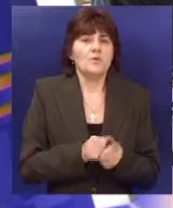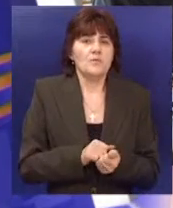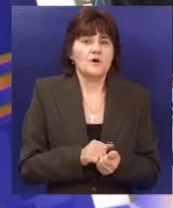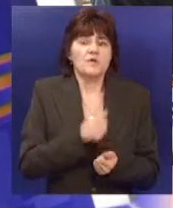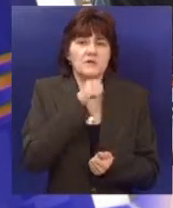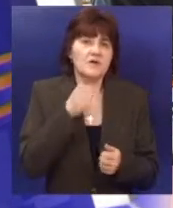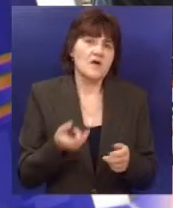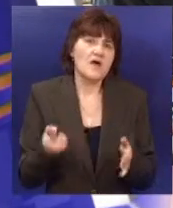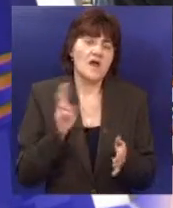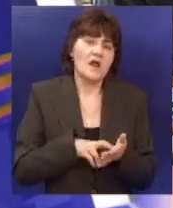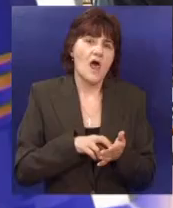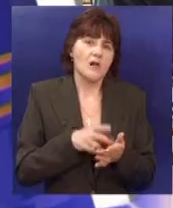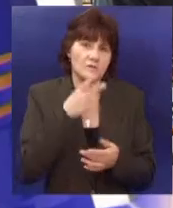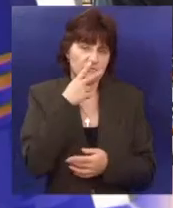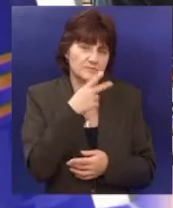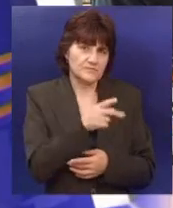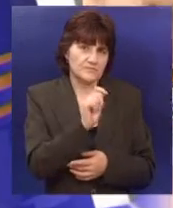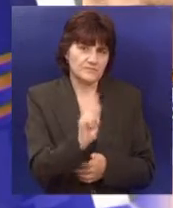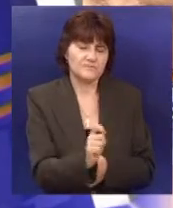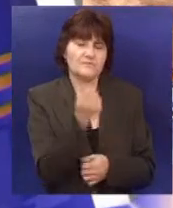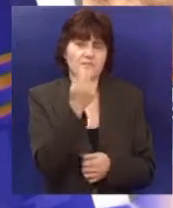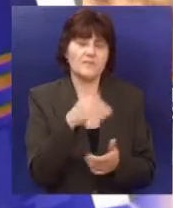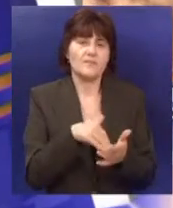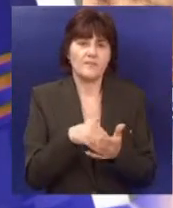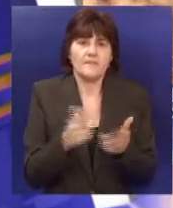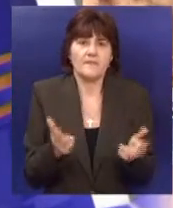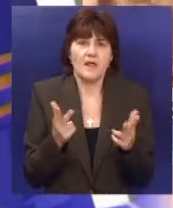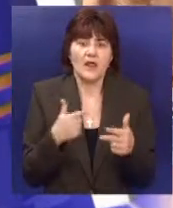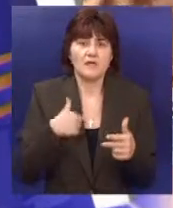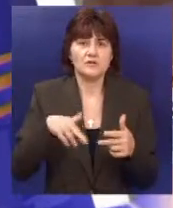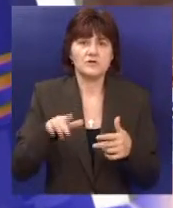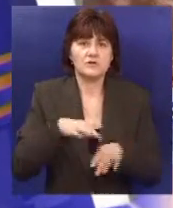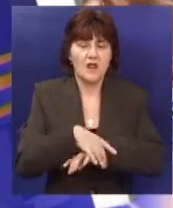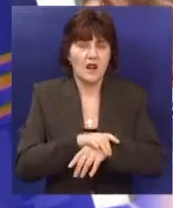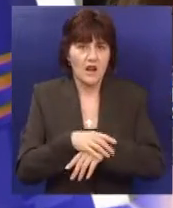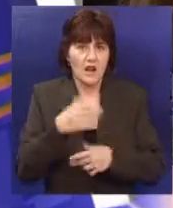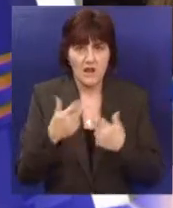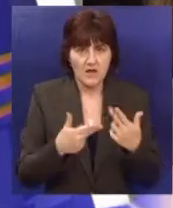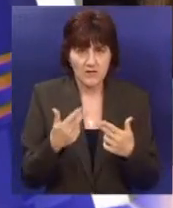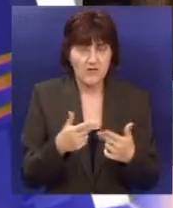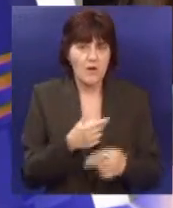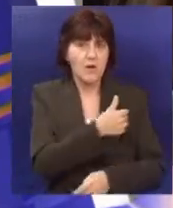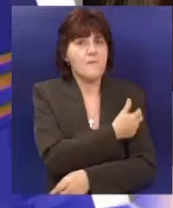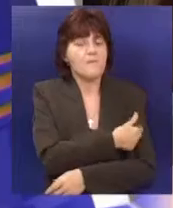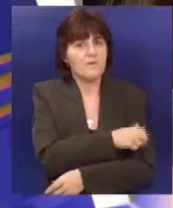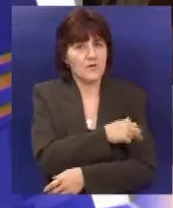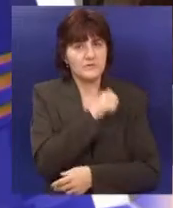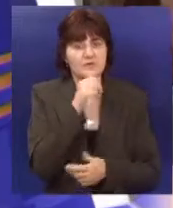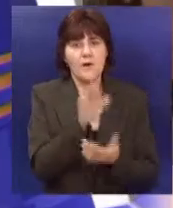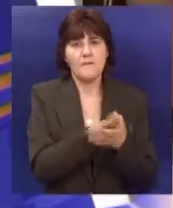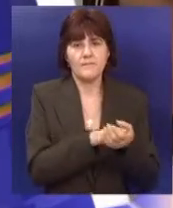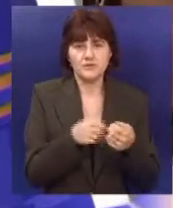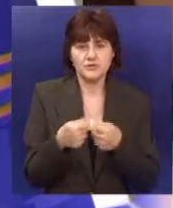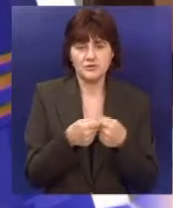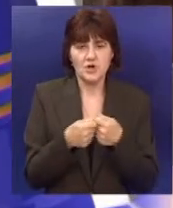borbi protiv raka jeste i rano otkrivanje. Kako bi se porazna statistika o odlascima na preventivne preglede promenila, Opšta bolnica